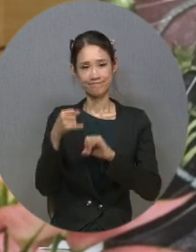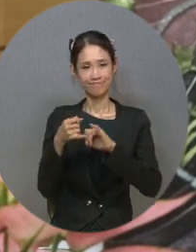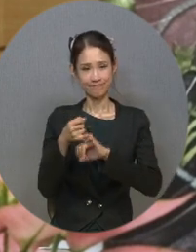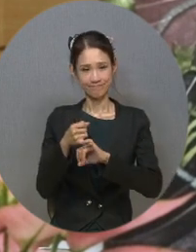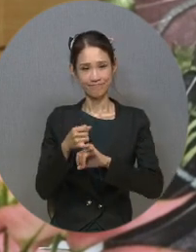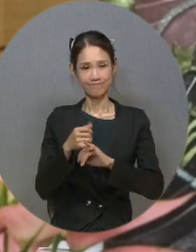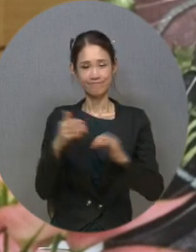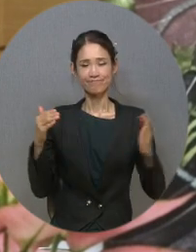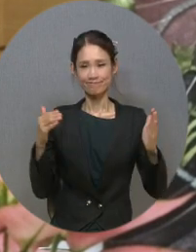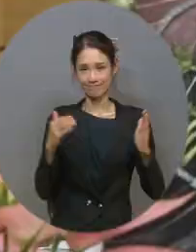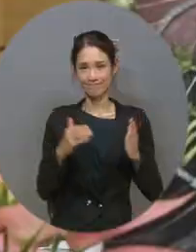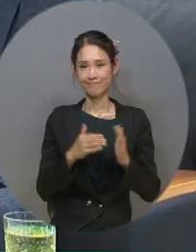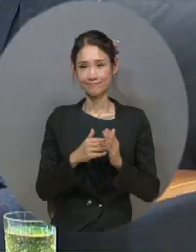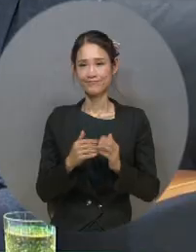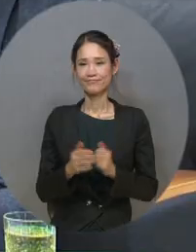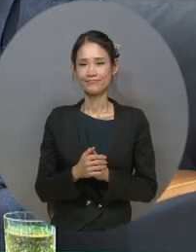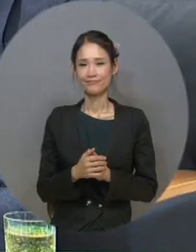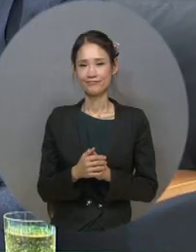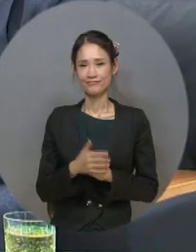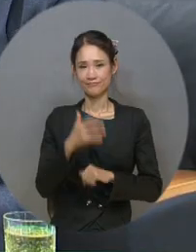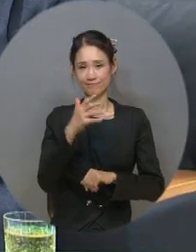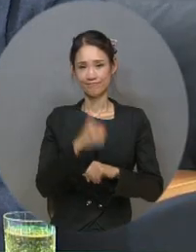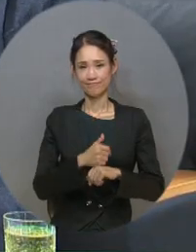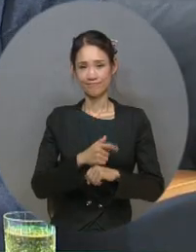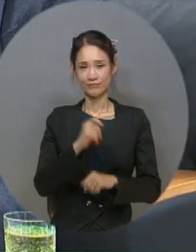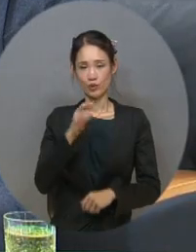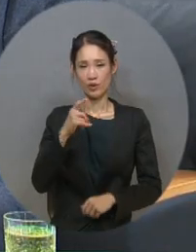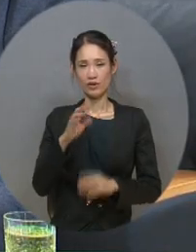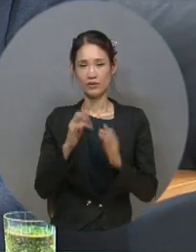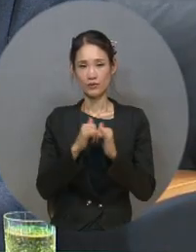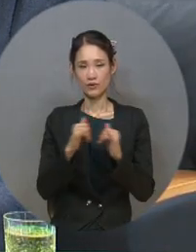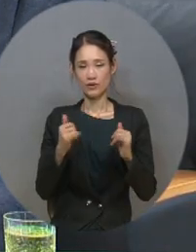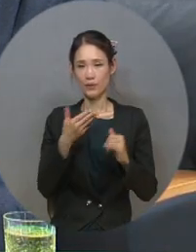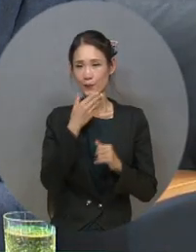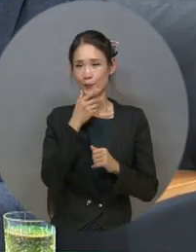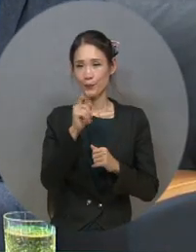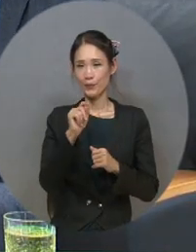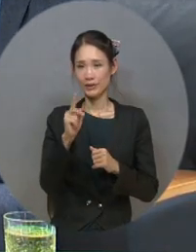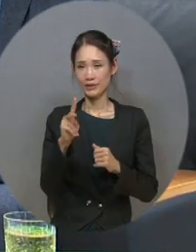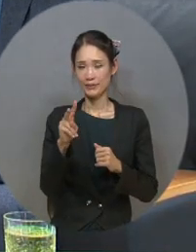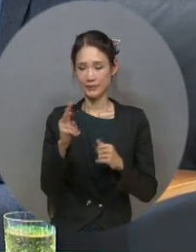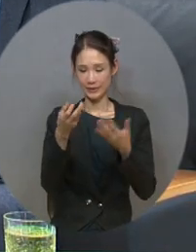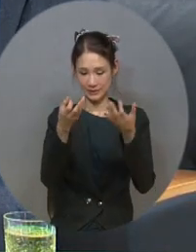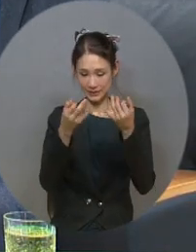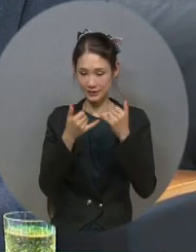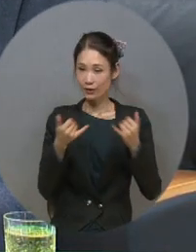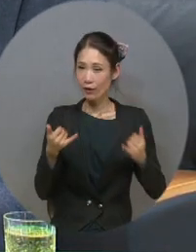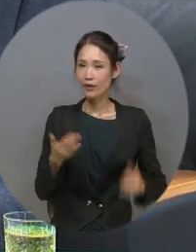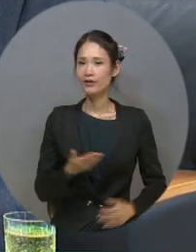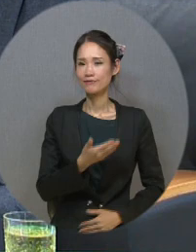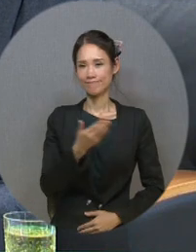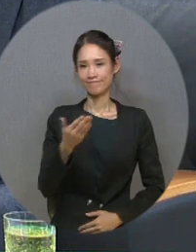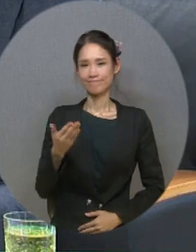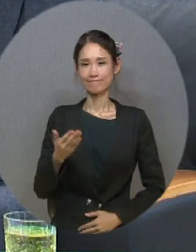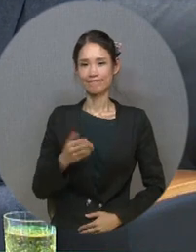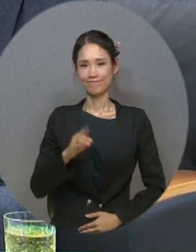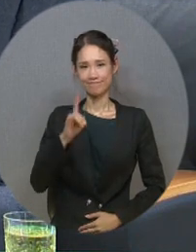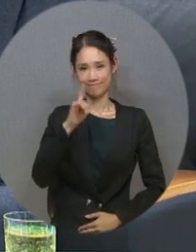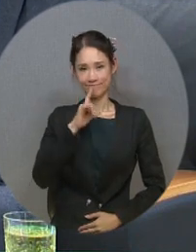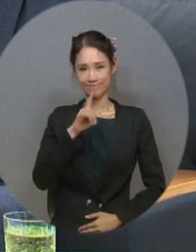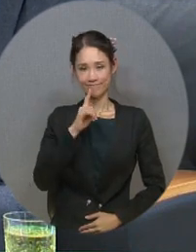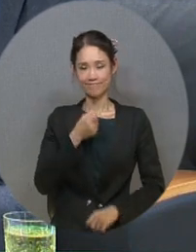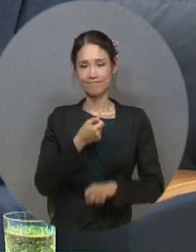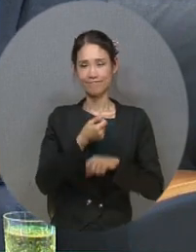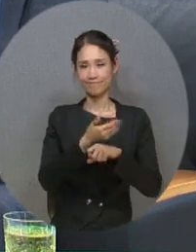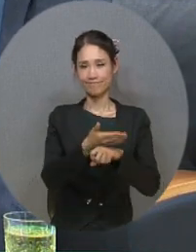기약하면서 이만 마치겠습니다. 네, 감사합니다. 마지막으로 광양 시민분들과 복지TV 시청자 여러분들에게